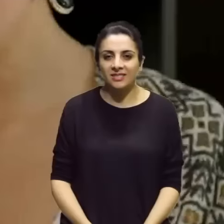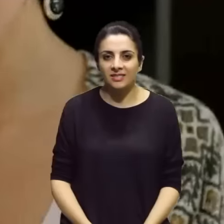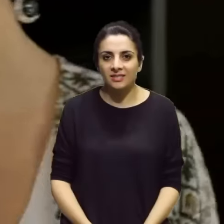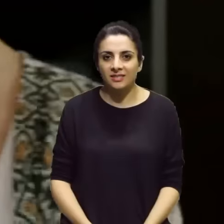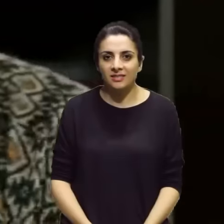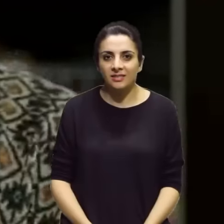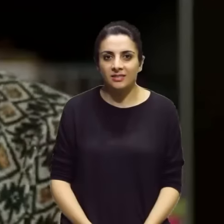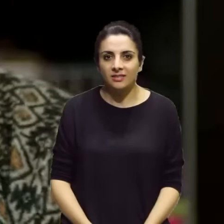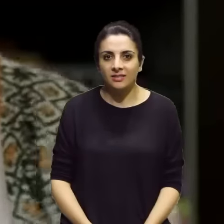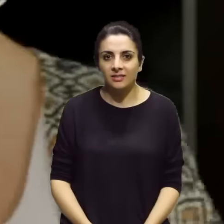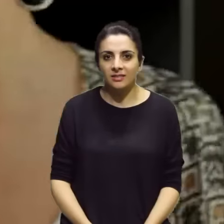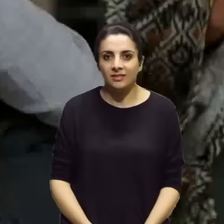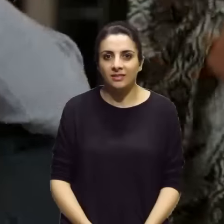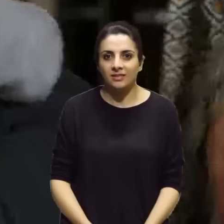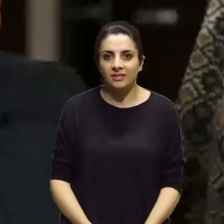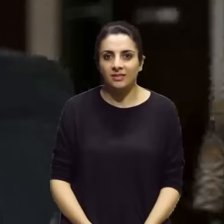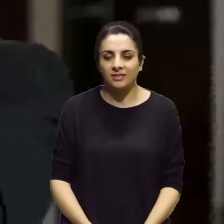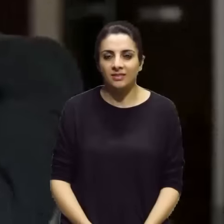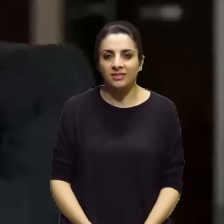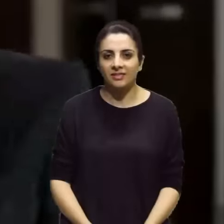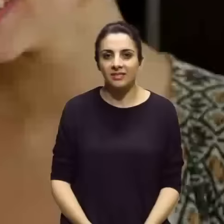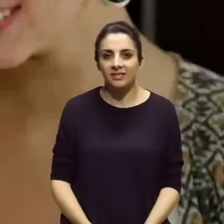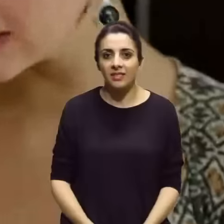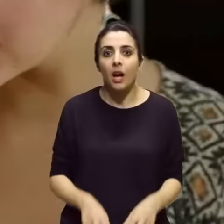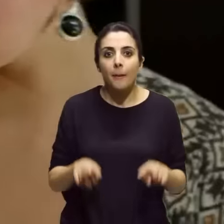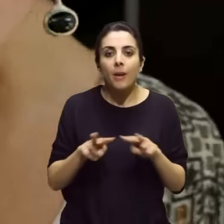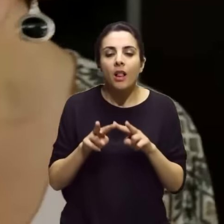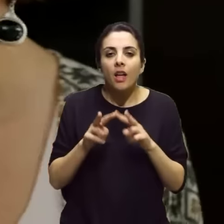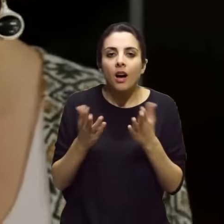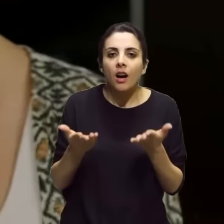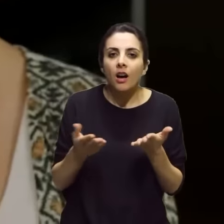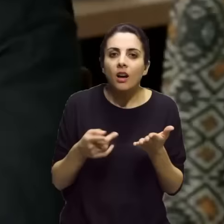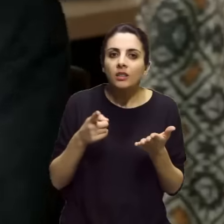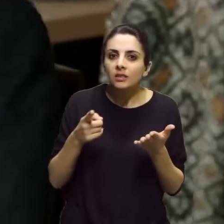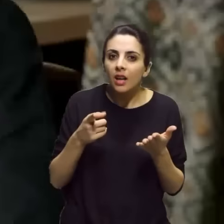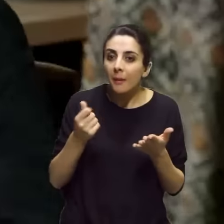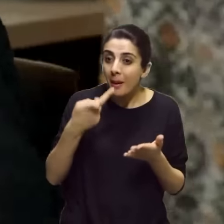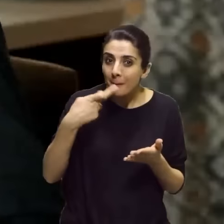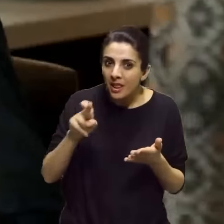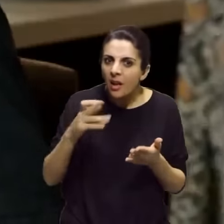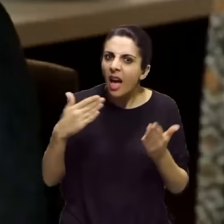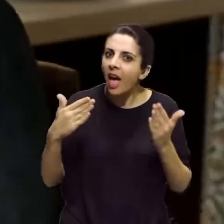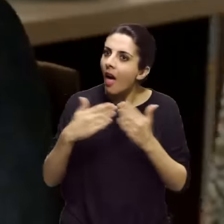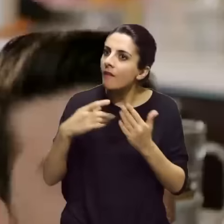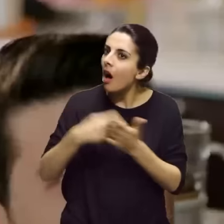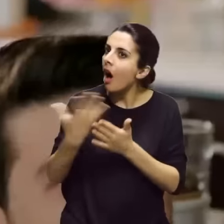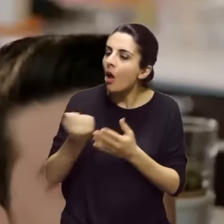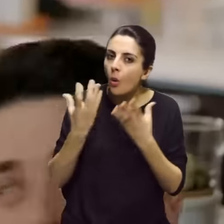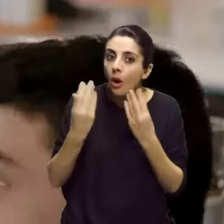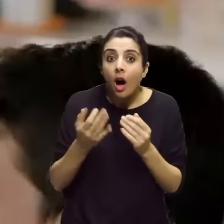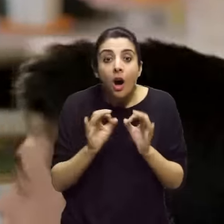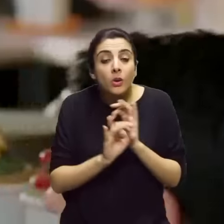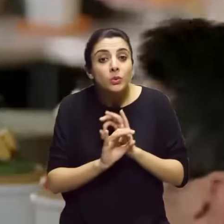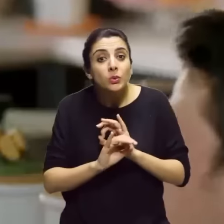Ayşem de heyecanlanıp Ömer'e atıldı. Melda kıskanıyor. Melda, sen de bu işten aldığın primle kendine küçük bir daire alabilirsin.